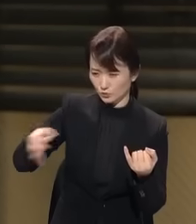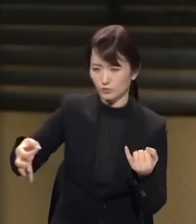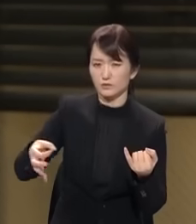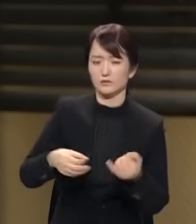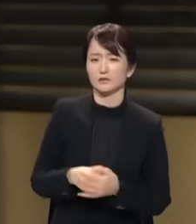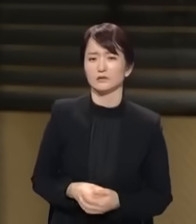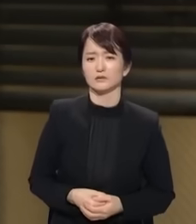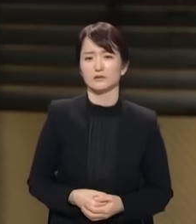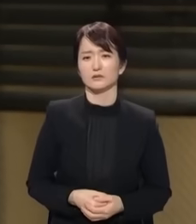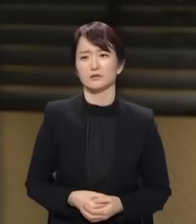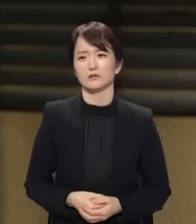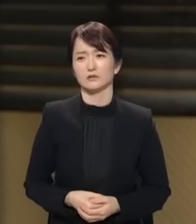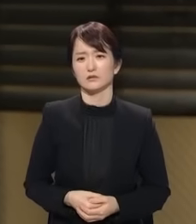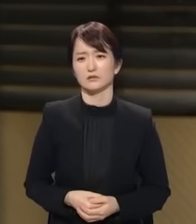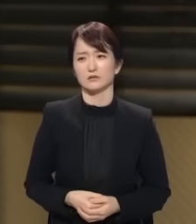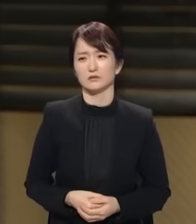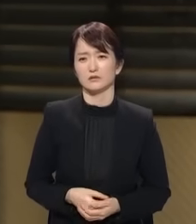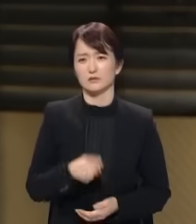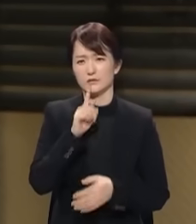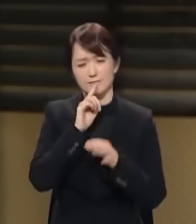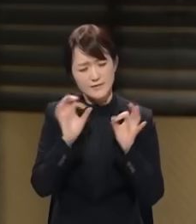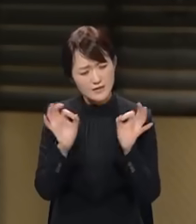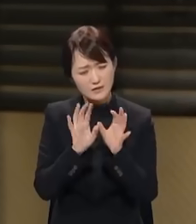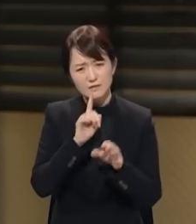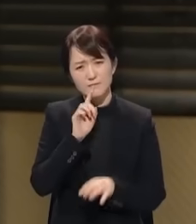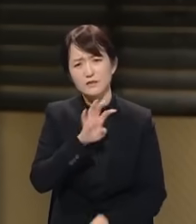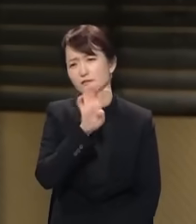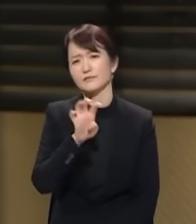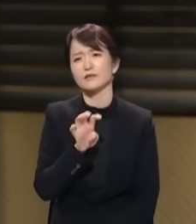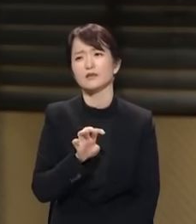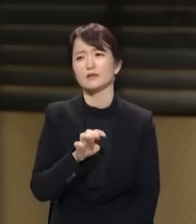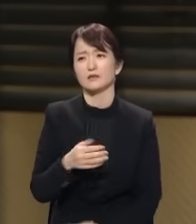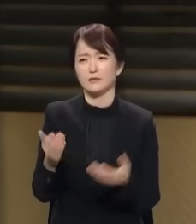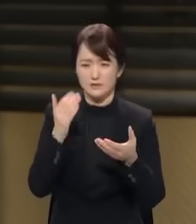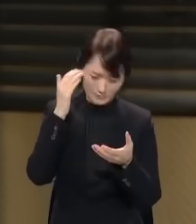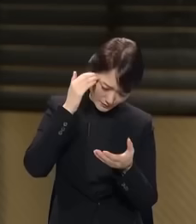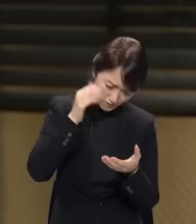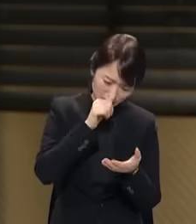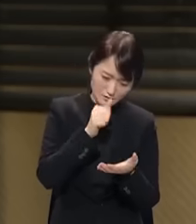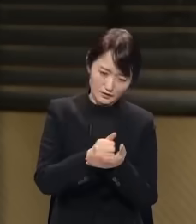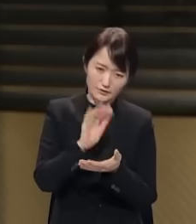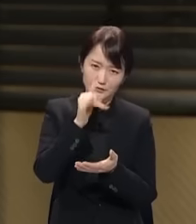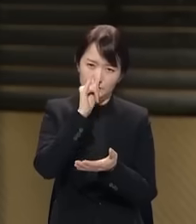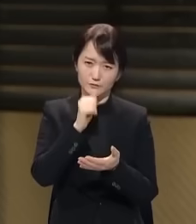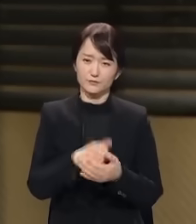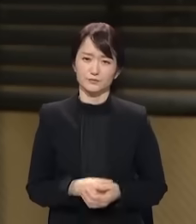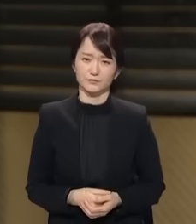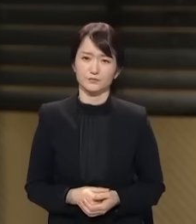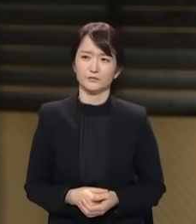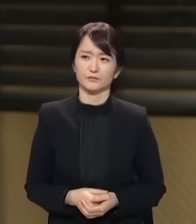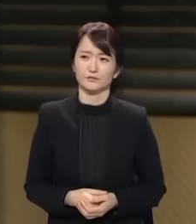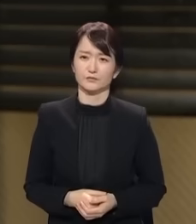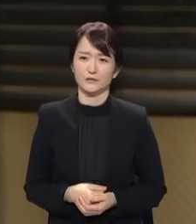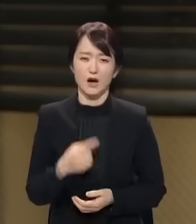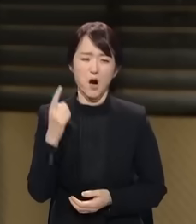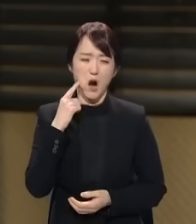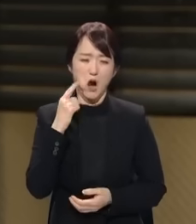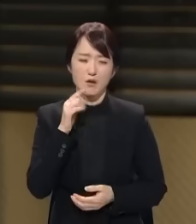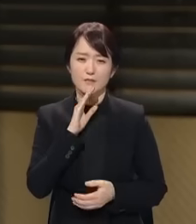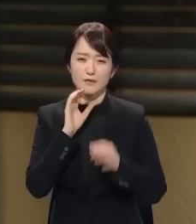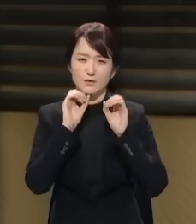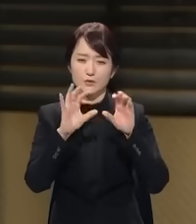것 같고 다만 이게 진짜 말도 안 되는 얘기가 계속 반복된다면 업무방해죄는 성립할 수 있을 것 같거든요. 허위사실 유포에 의한